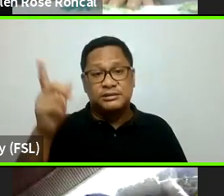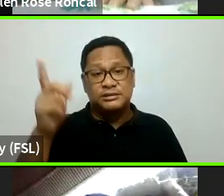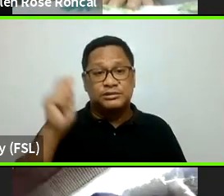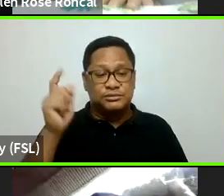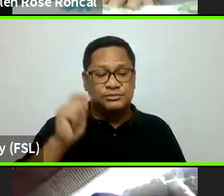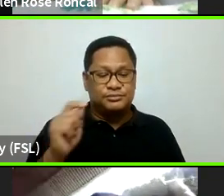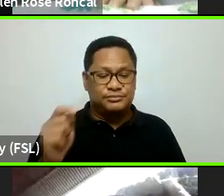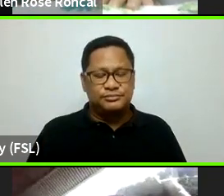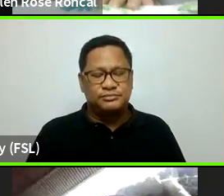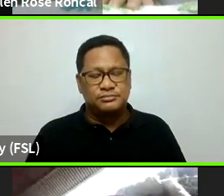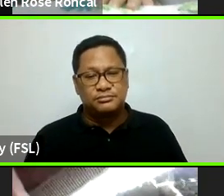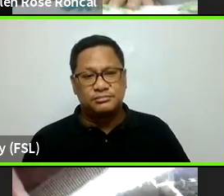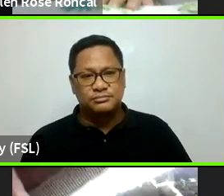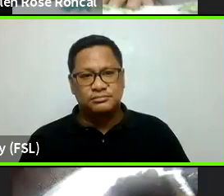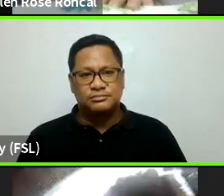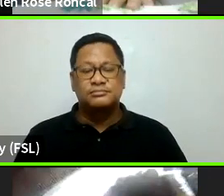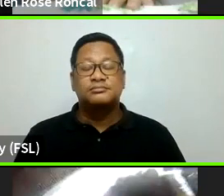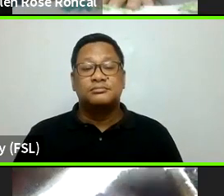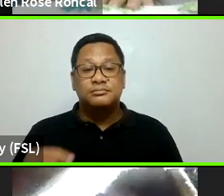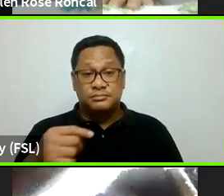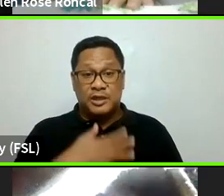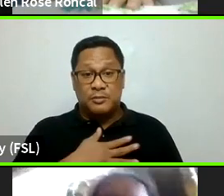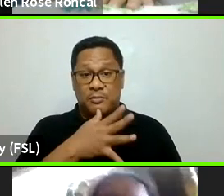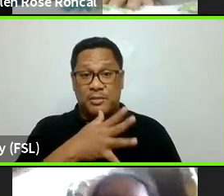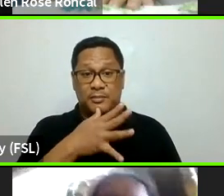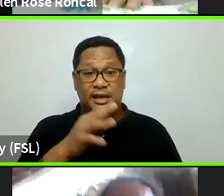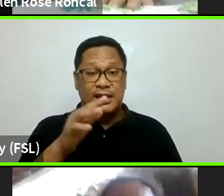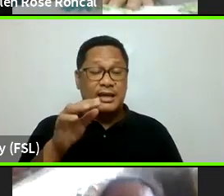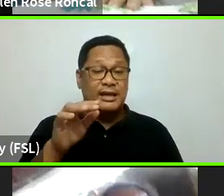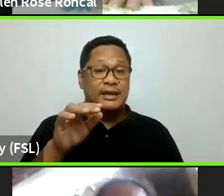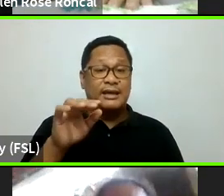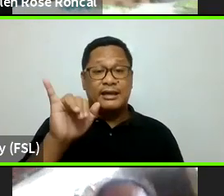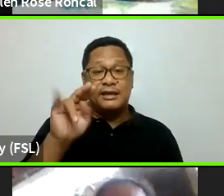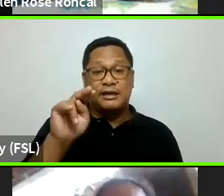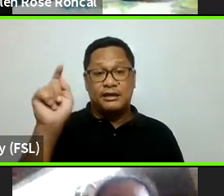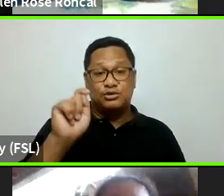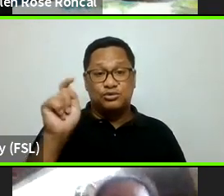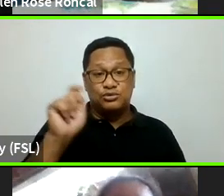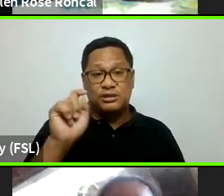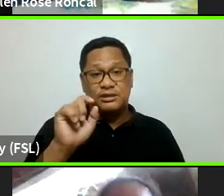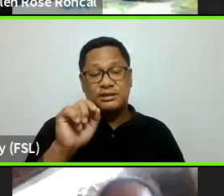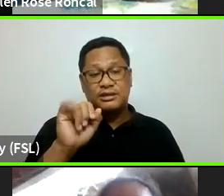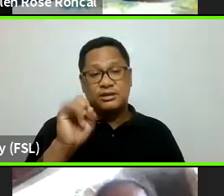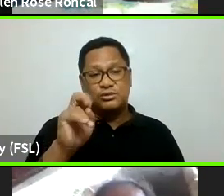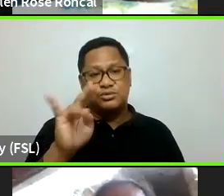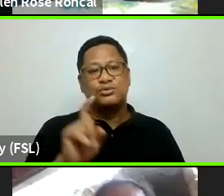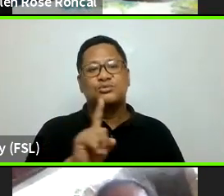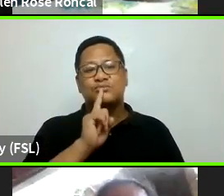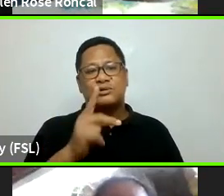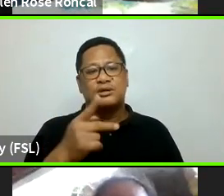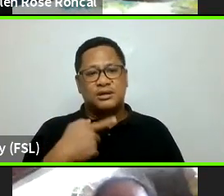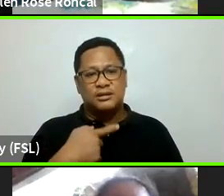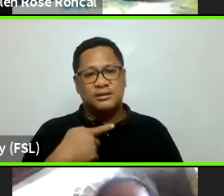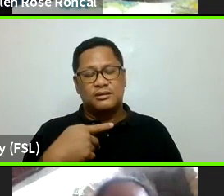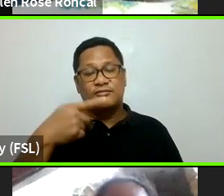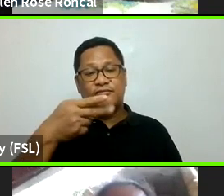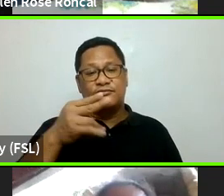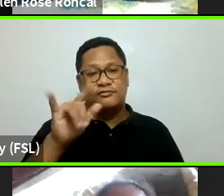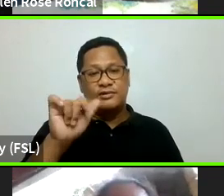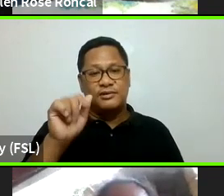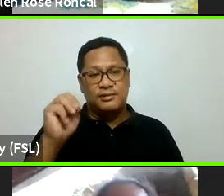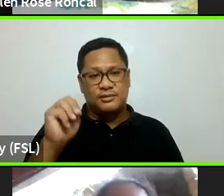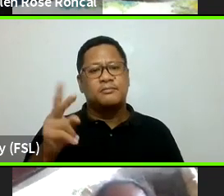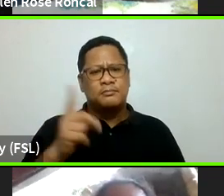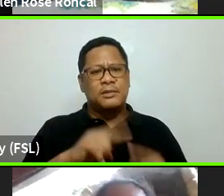ko, insurance. Insurance siya. Ngayon meron siyang maliit na credit. Pilam sir, no. Pilam siya, pero meron